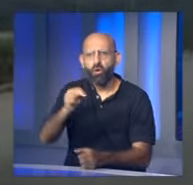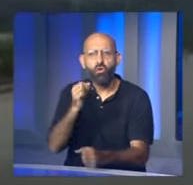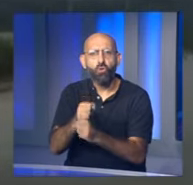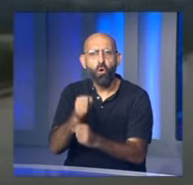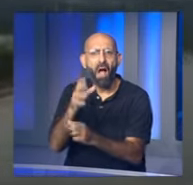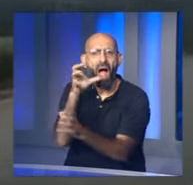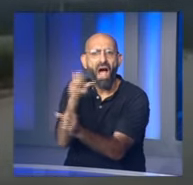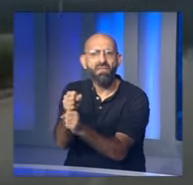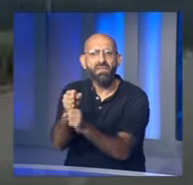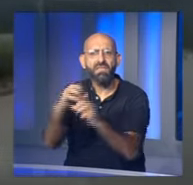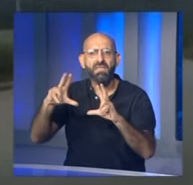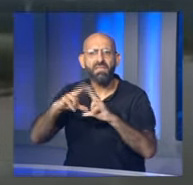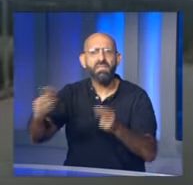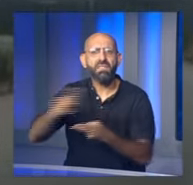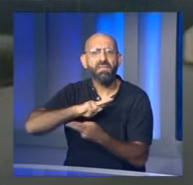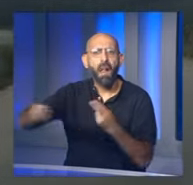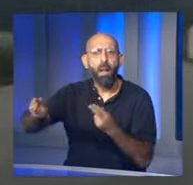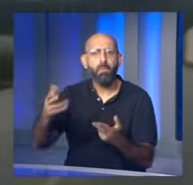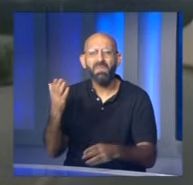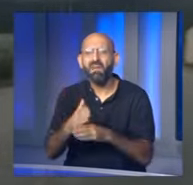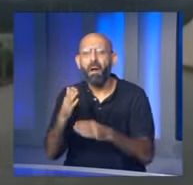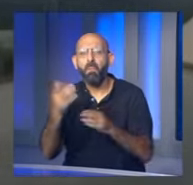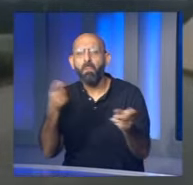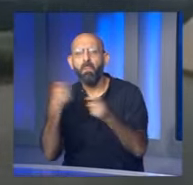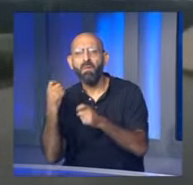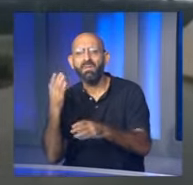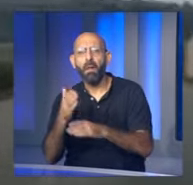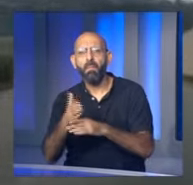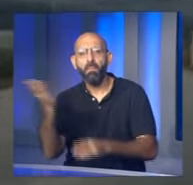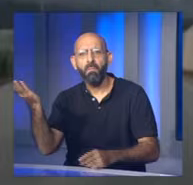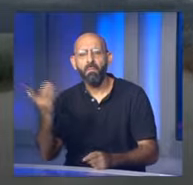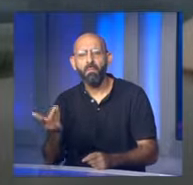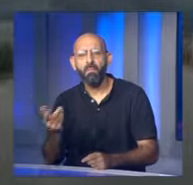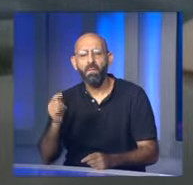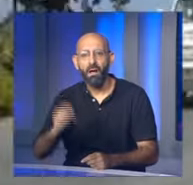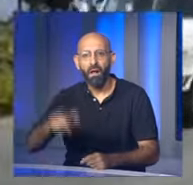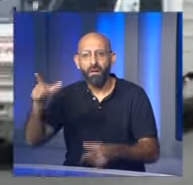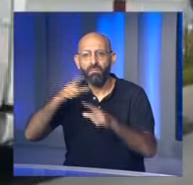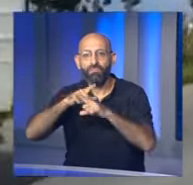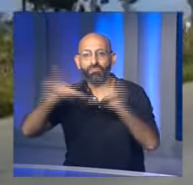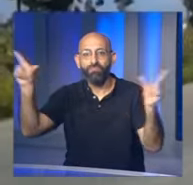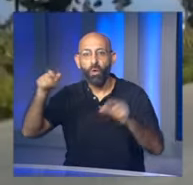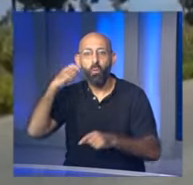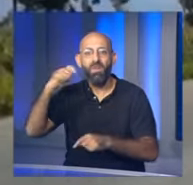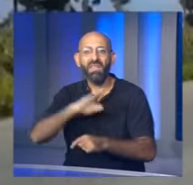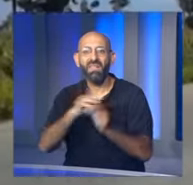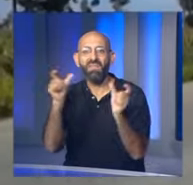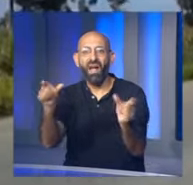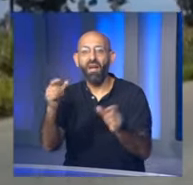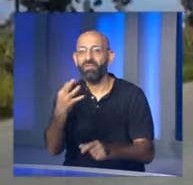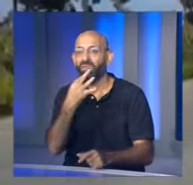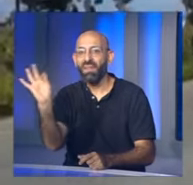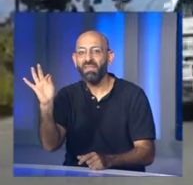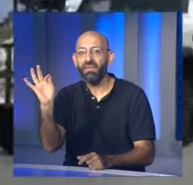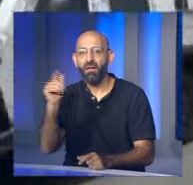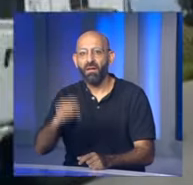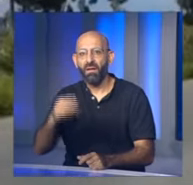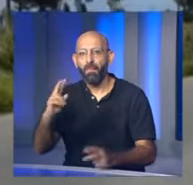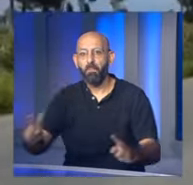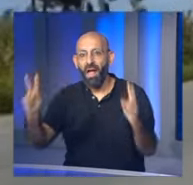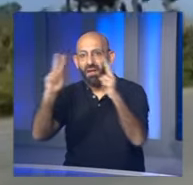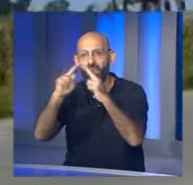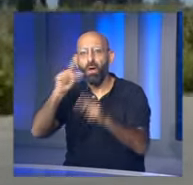الدشمه حيث كان جنود حفظه السلام يحتمون والحقوا اضرارا بالاليات ونظام الاتصالات حيال